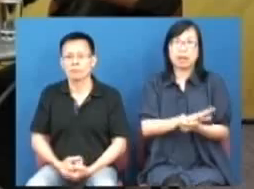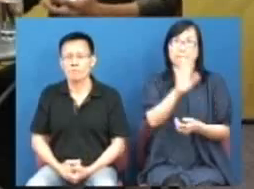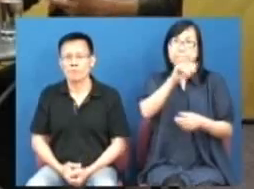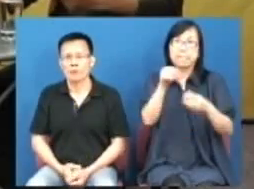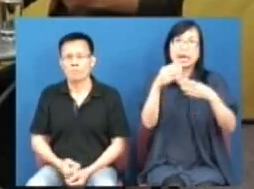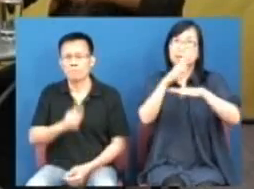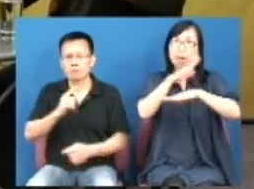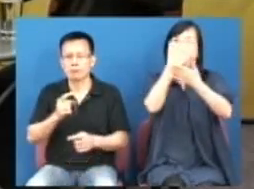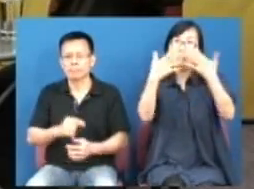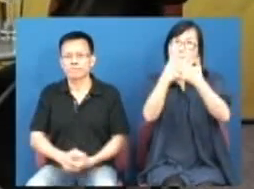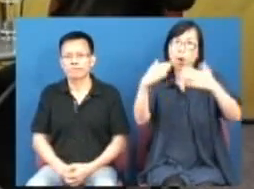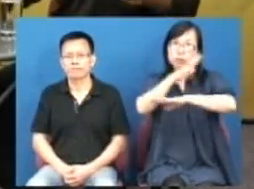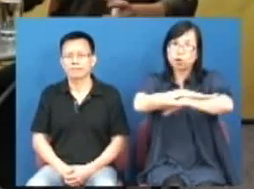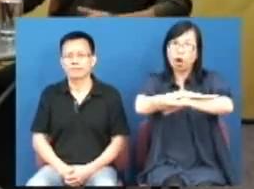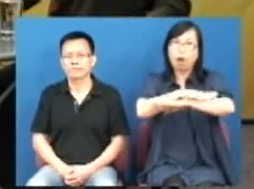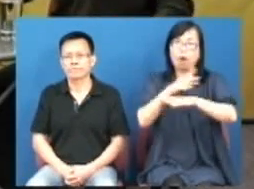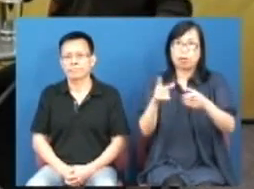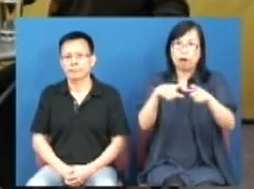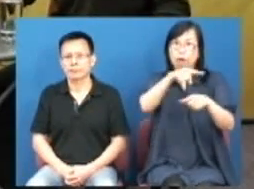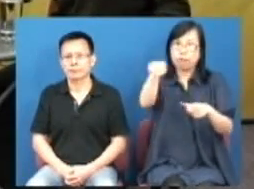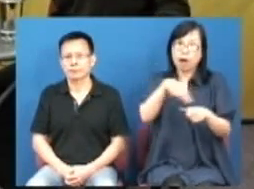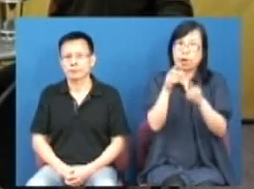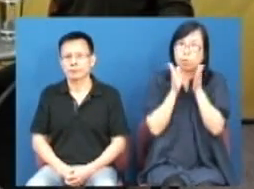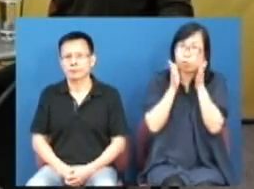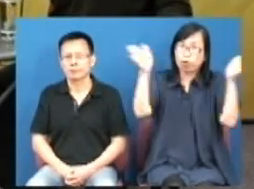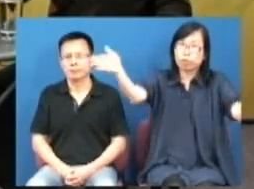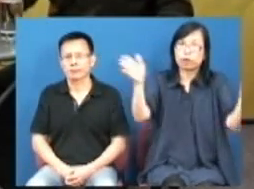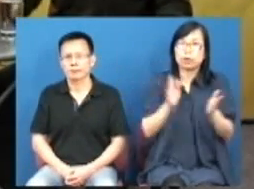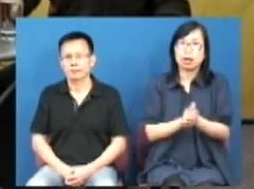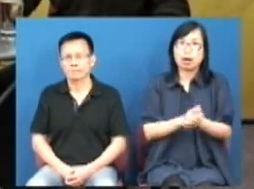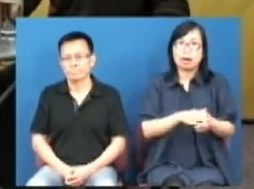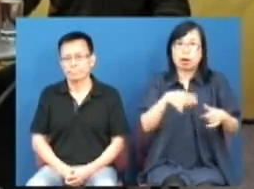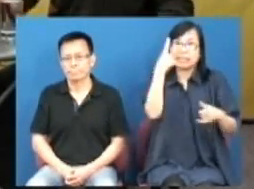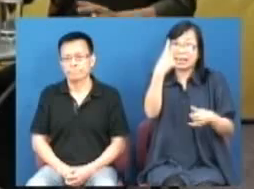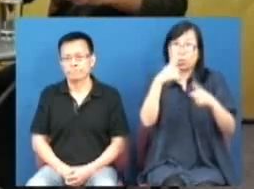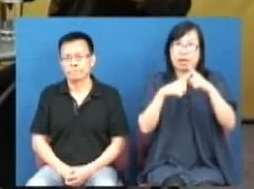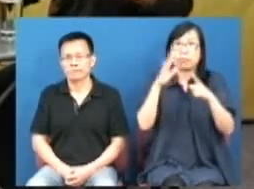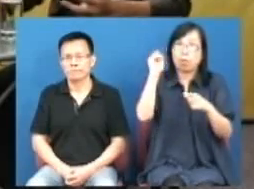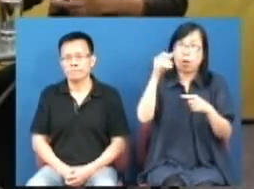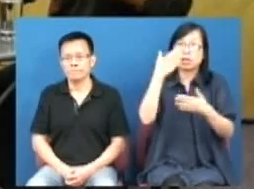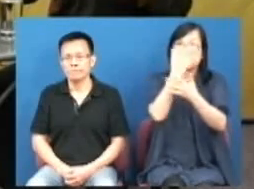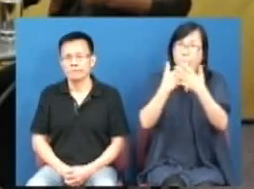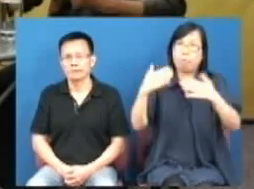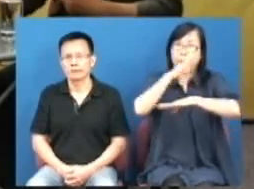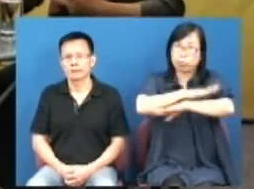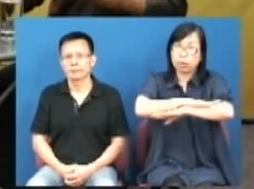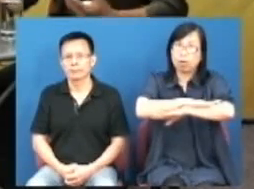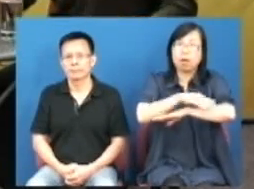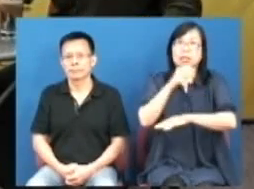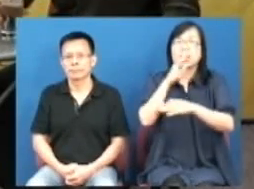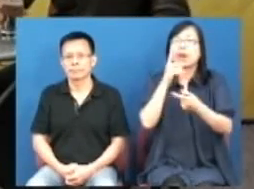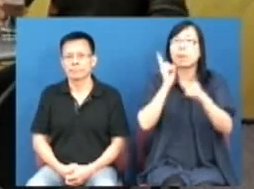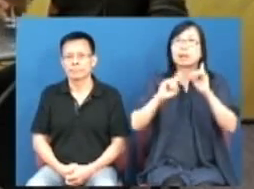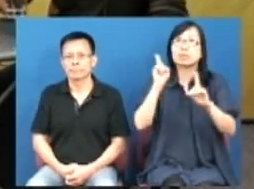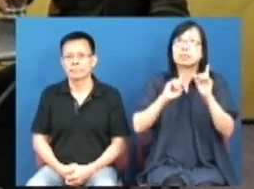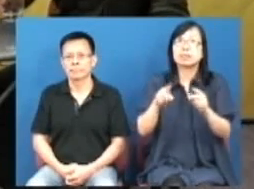網台啊？即係其實個範圍要擴闊啲，網上每一個人，今日一人都可以網台噶嘛，即係話整個網民、整個網上嘅自由咧，都係牽涉